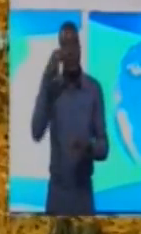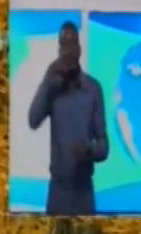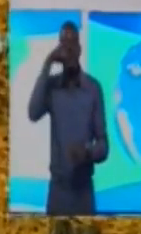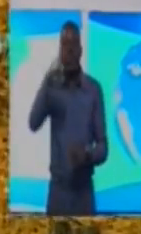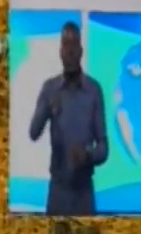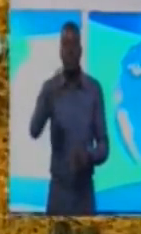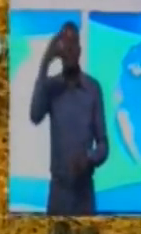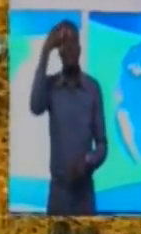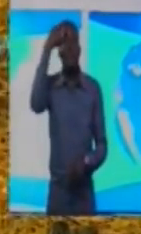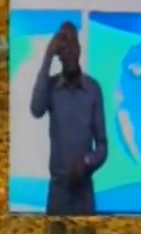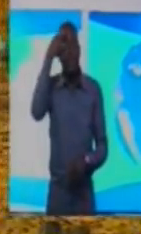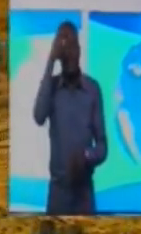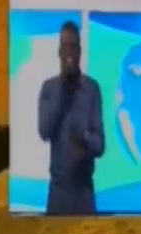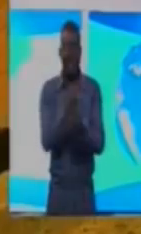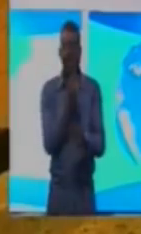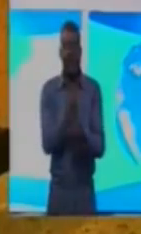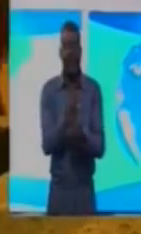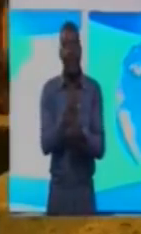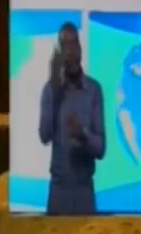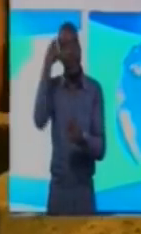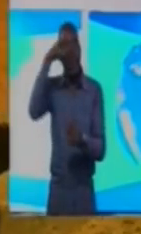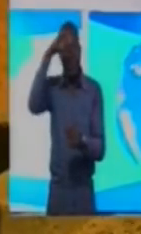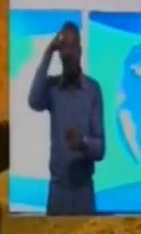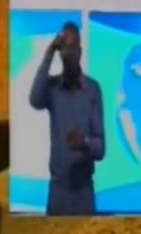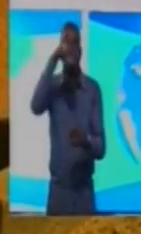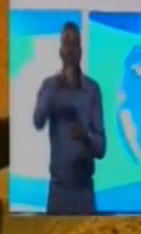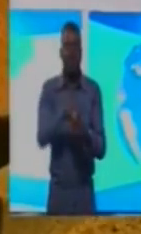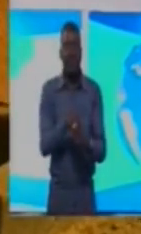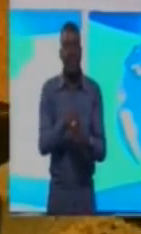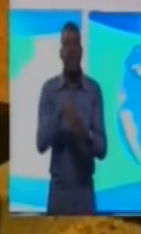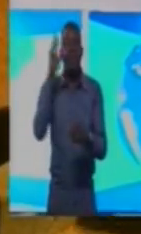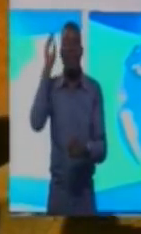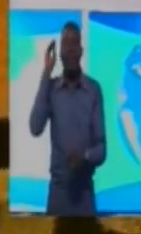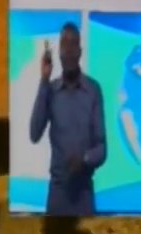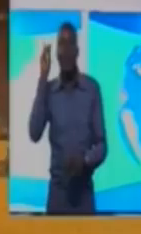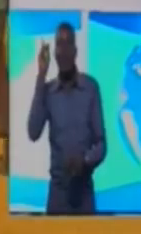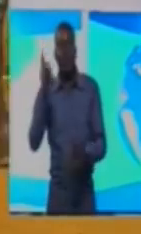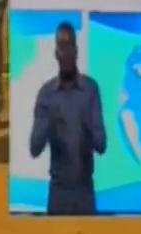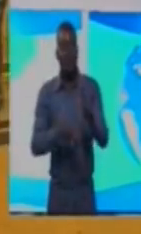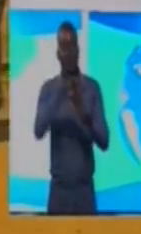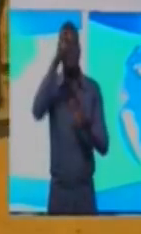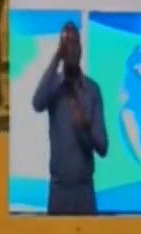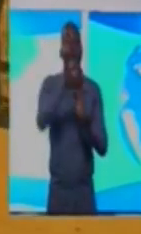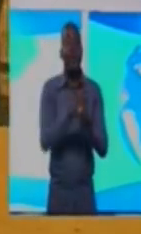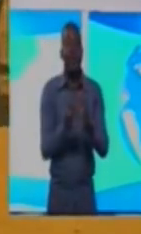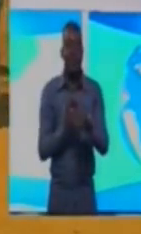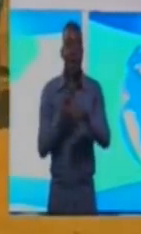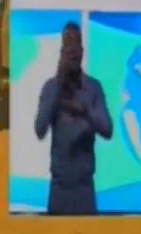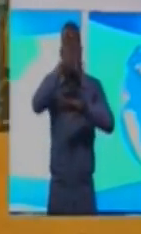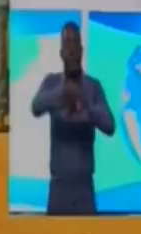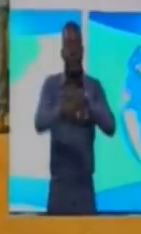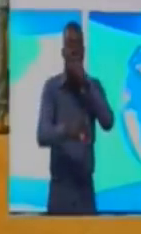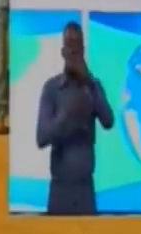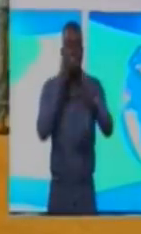faut-il le rappeler, œuvre pour l'enracinement de la démocratie et le développement à travers le